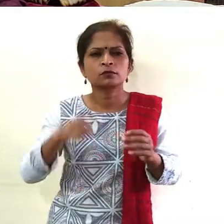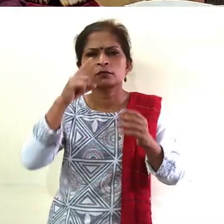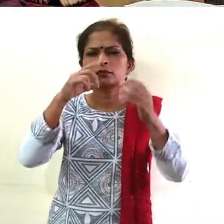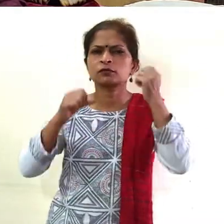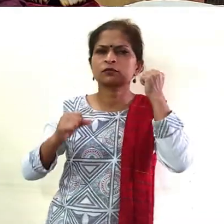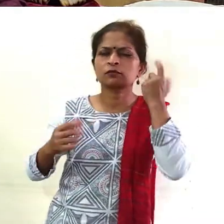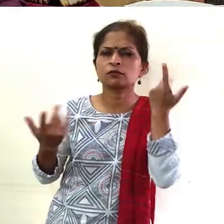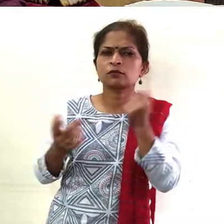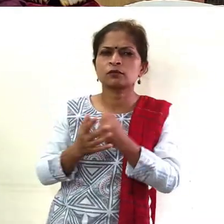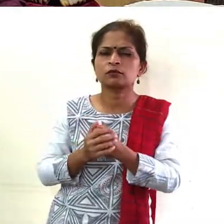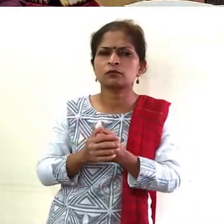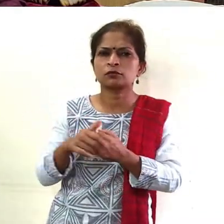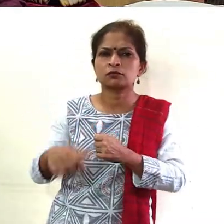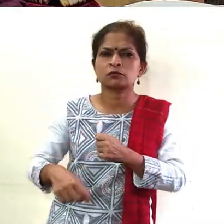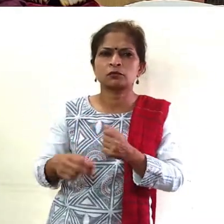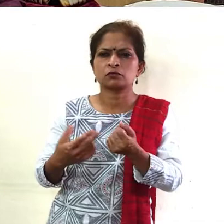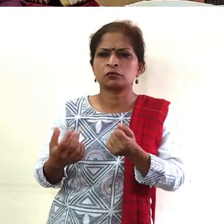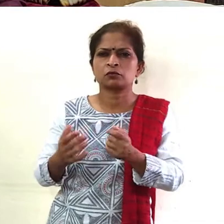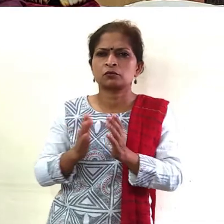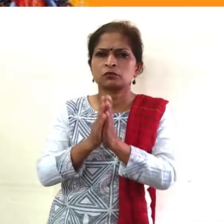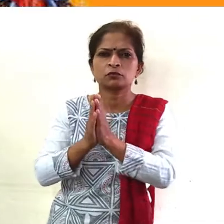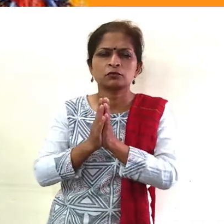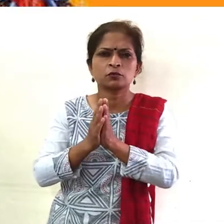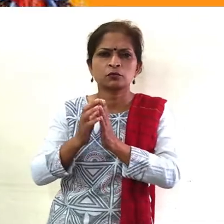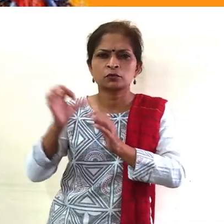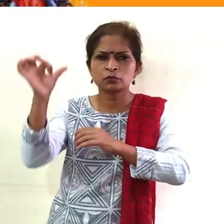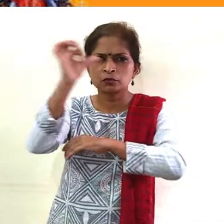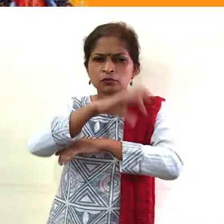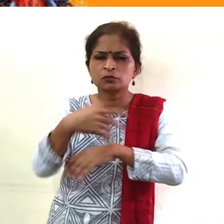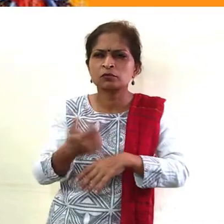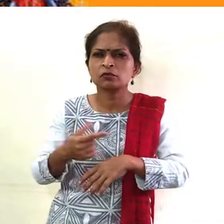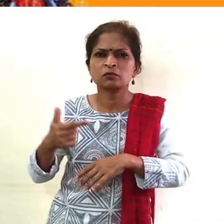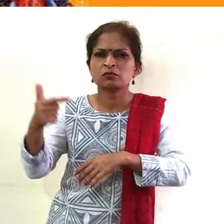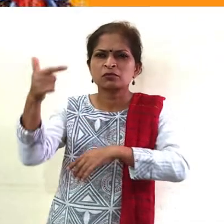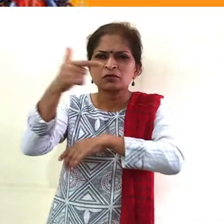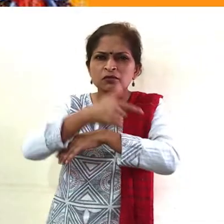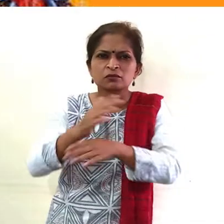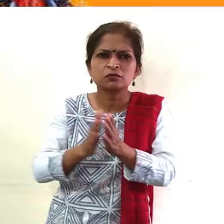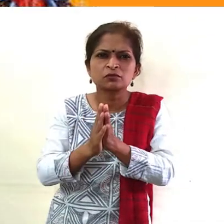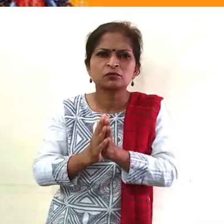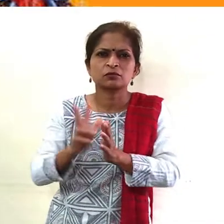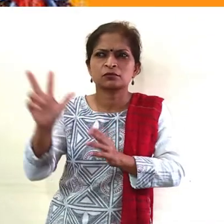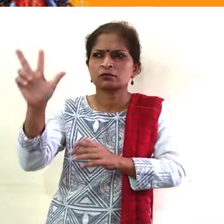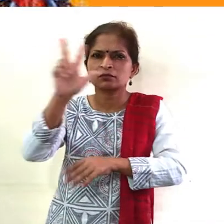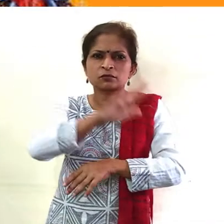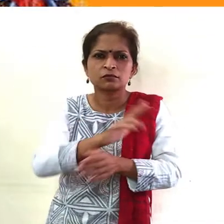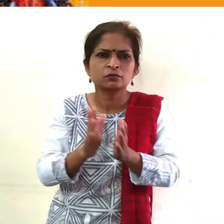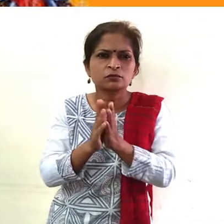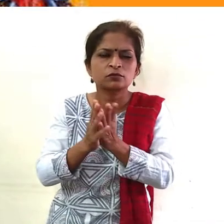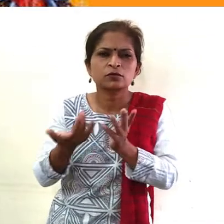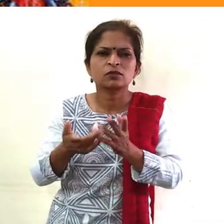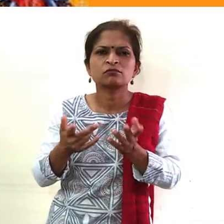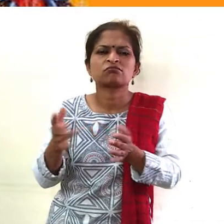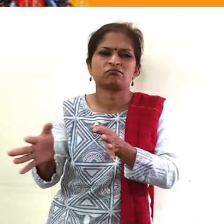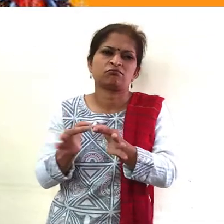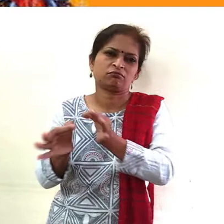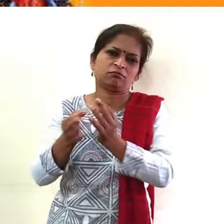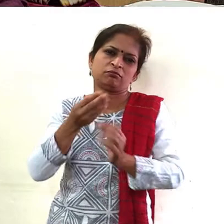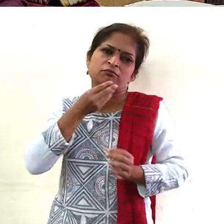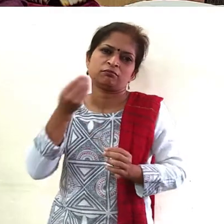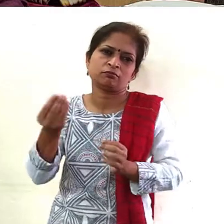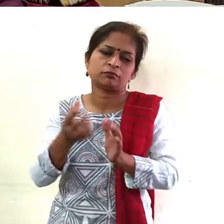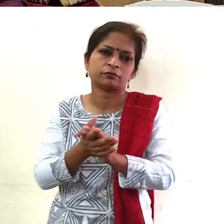देवी का जो नवरात्रि कहते हैं, बीच में सप्तमी भी मनाई जाती है, अष्टमी भी मनाई जाती है, तो उसके बारे में थोड़ा विस्तार से बता दीजिए।